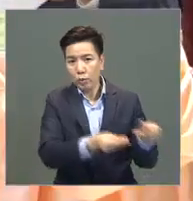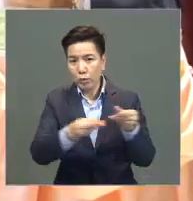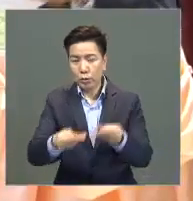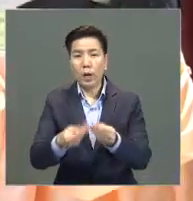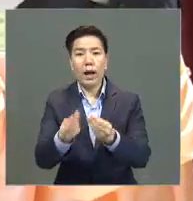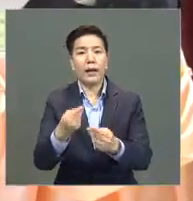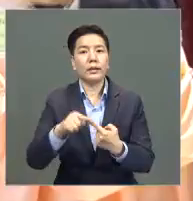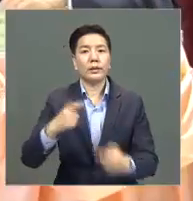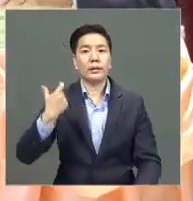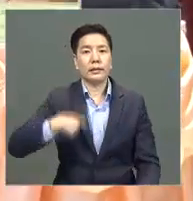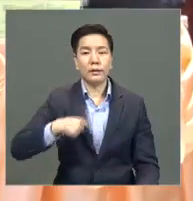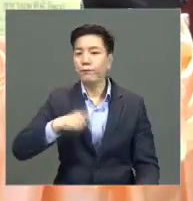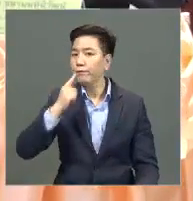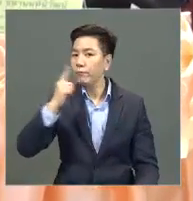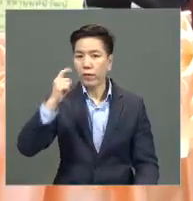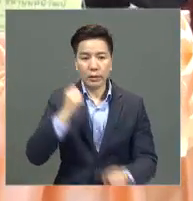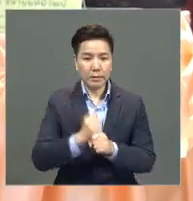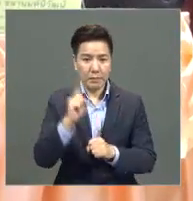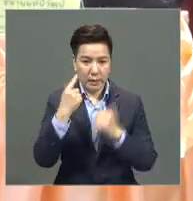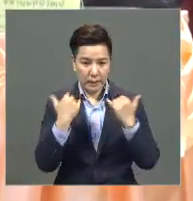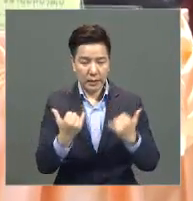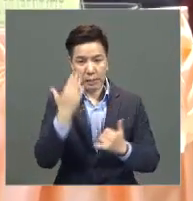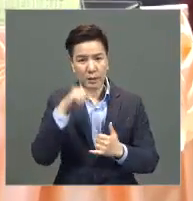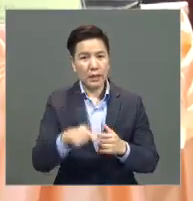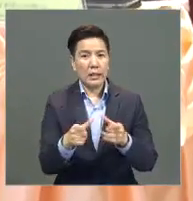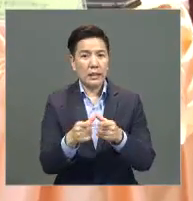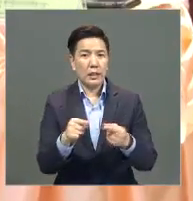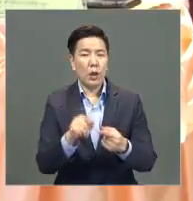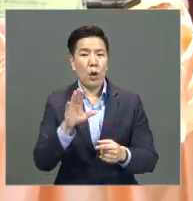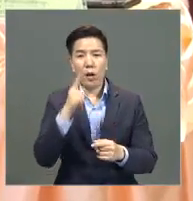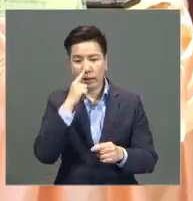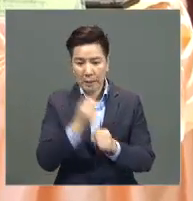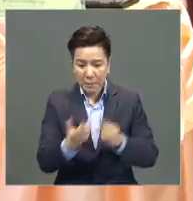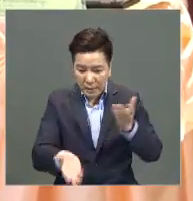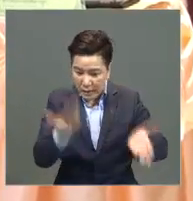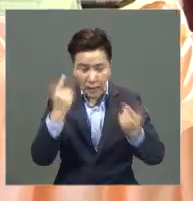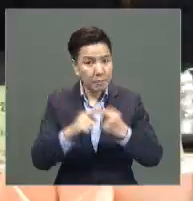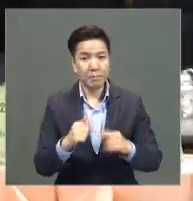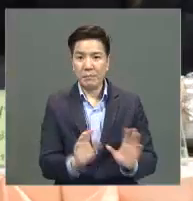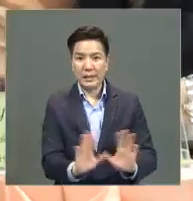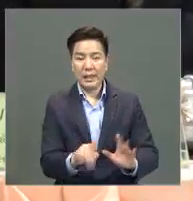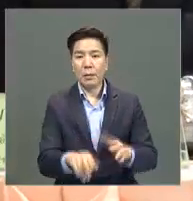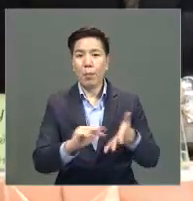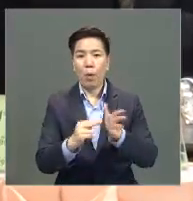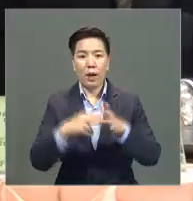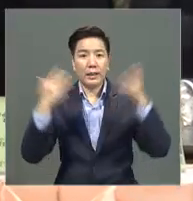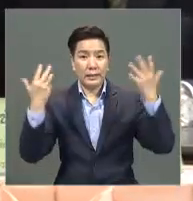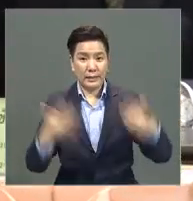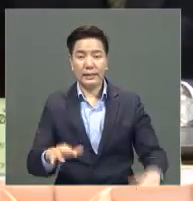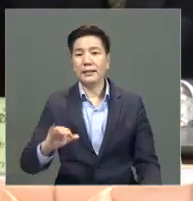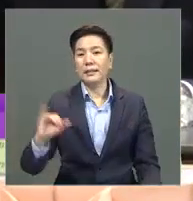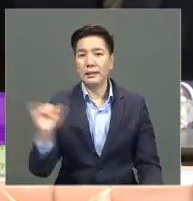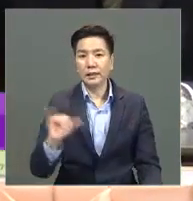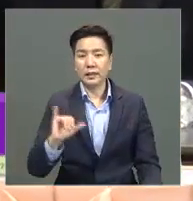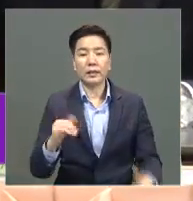ะครับให้กับอัยการสั่งฟ้องใหม่ย้ำว่าเรื่องนี้เนี่ยไม่ใช่กระบวนการในการรื้อคดีเพราะว่ากระบวนการเนี่ยยังไม่สิ้นสุดนะ